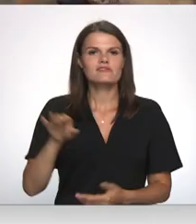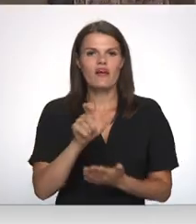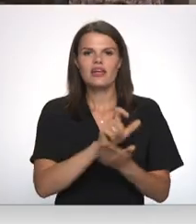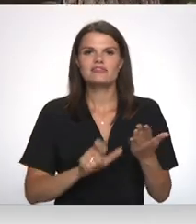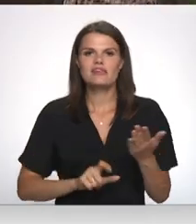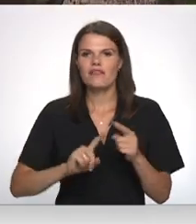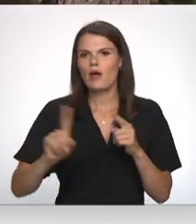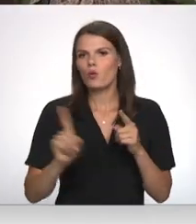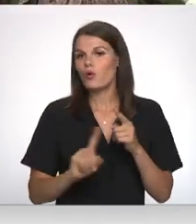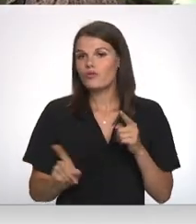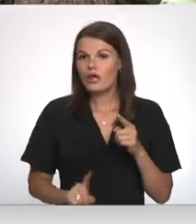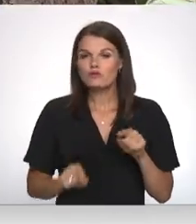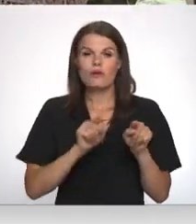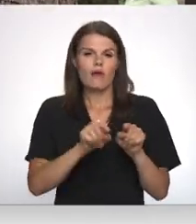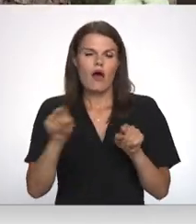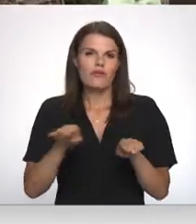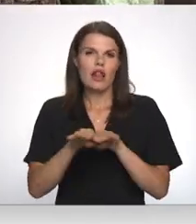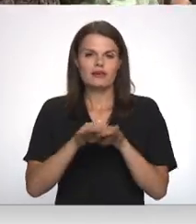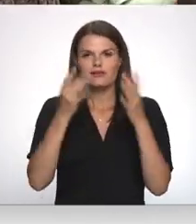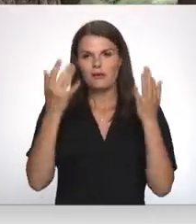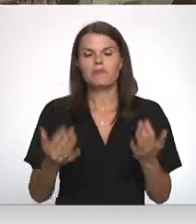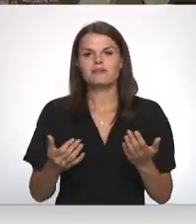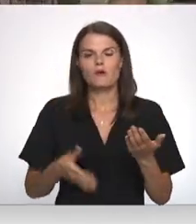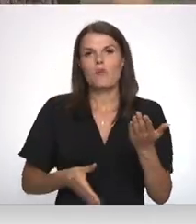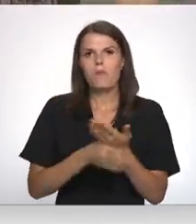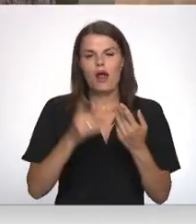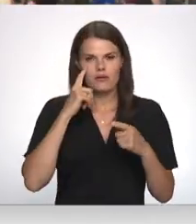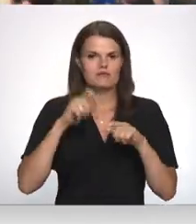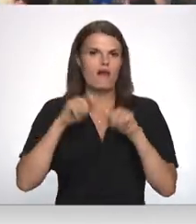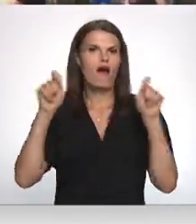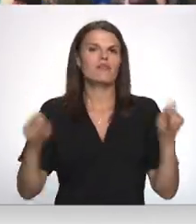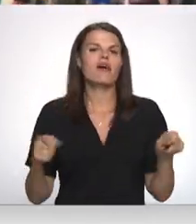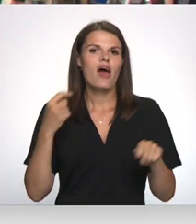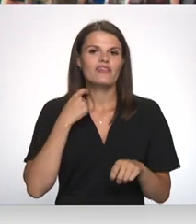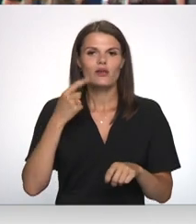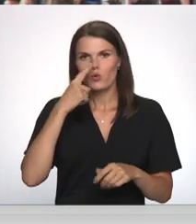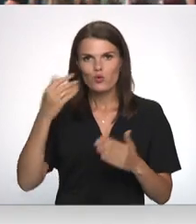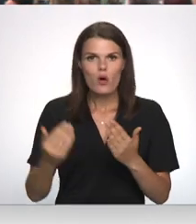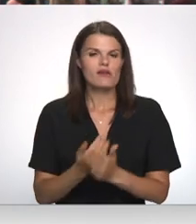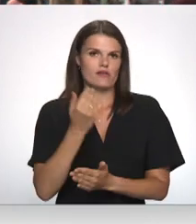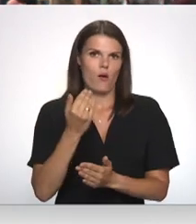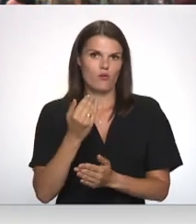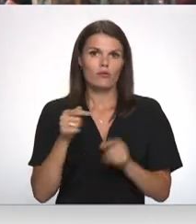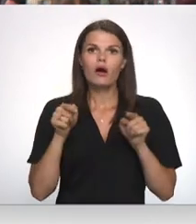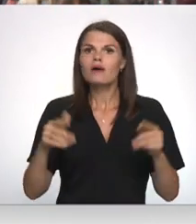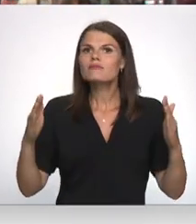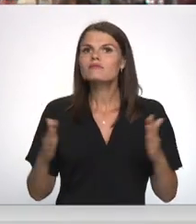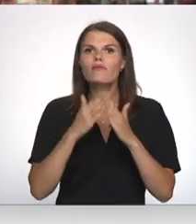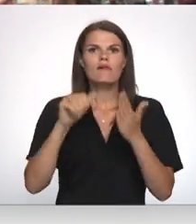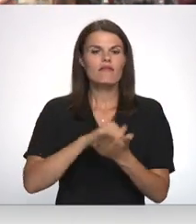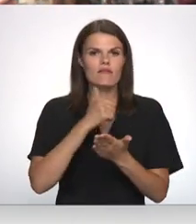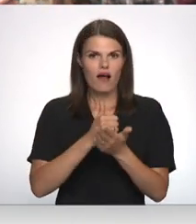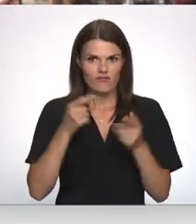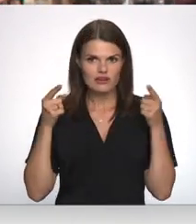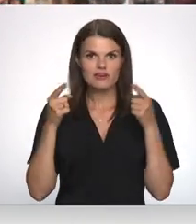tekstos. Šis un citi līdzīgi pasākumi palīdz atklāt Rīgu no jauna. Tas ir arī šo svētku galvenais mērķis. Mēs ejam nedaudz